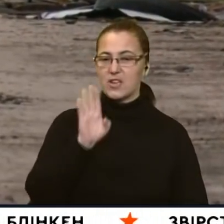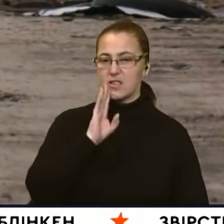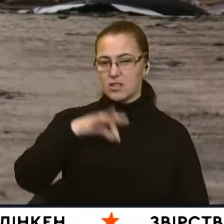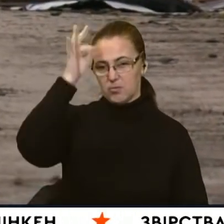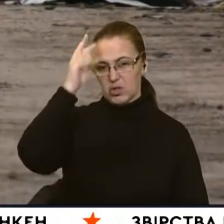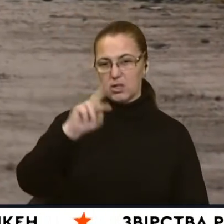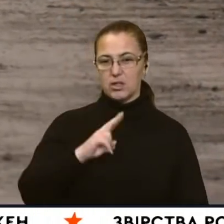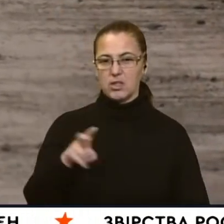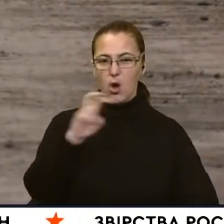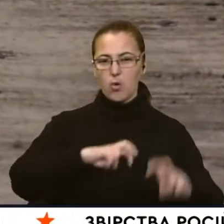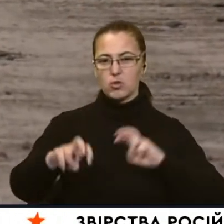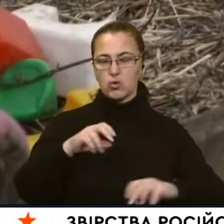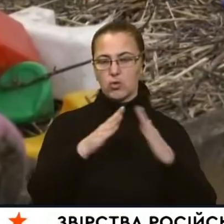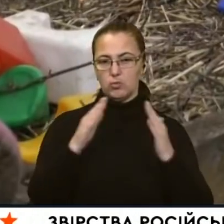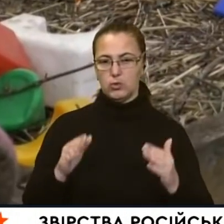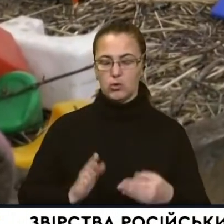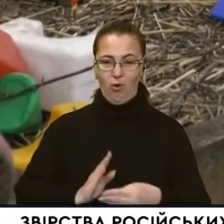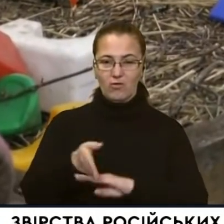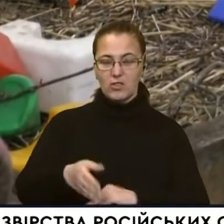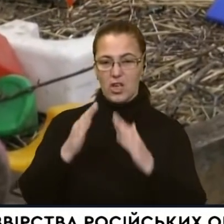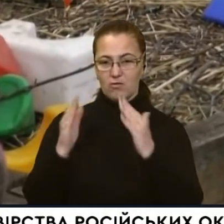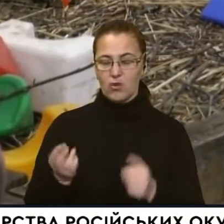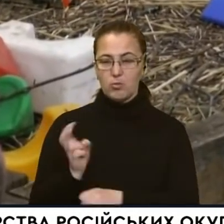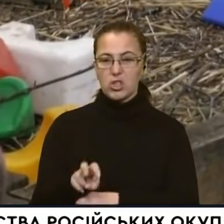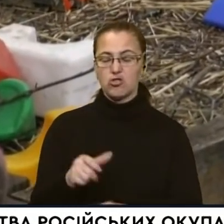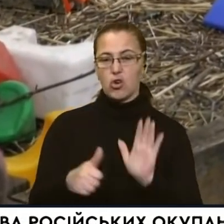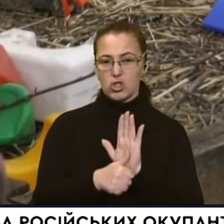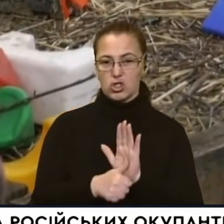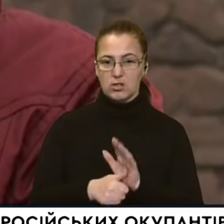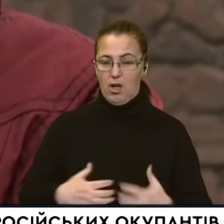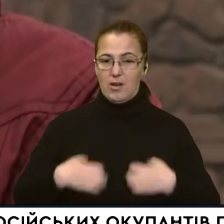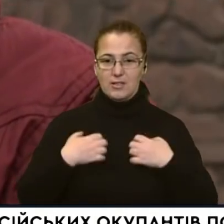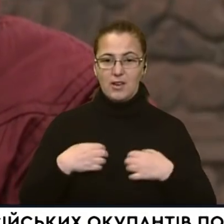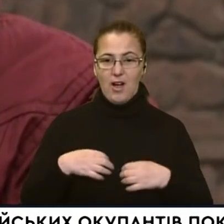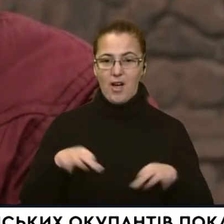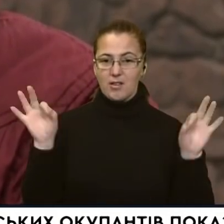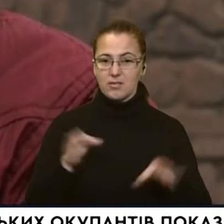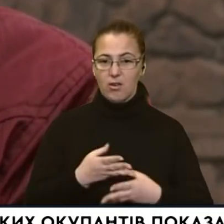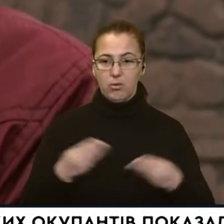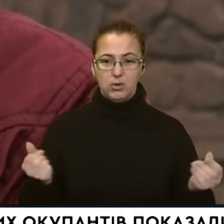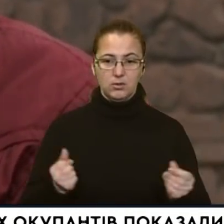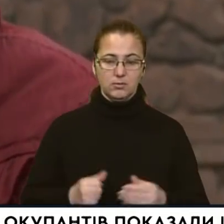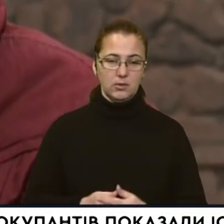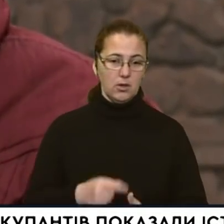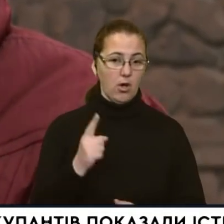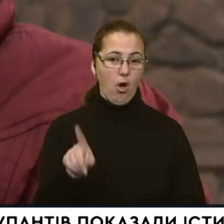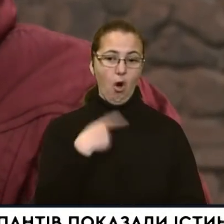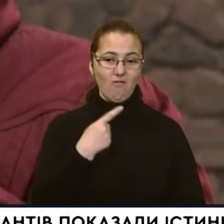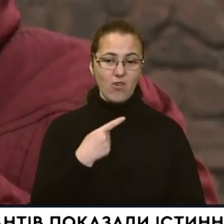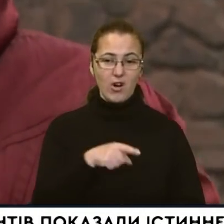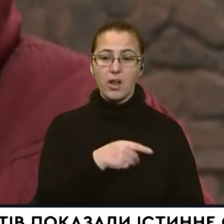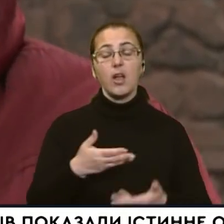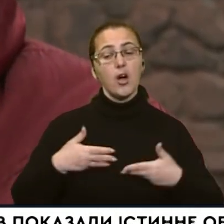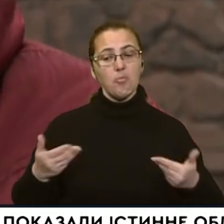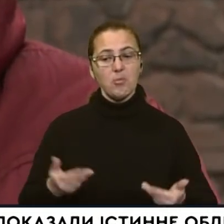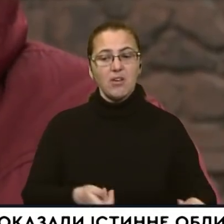як обшукували будинки. До неї в хату зайшло одразу 6. Каже, страх одразу зник. Ми вам привезли мир, кажу, вон, і